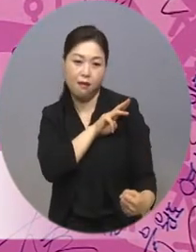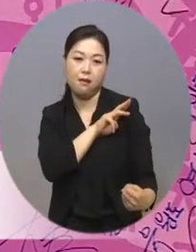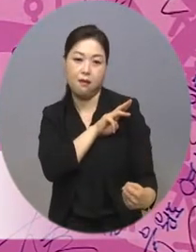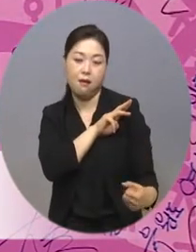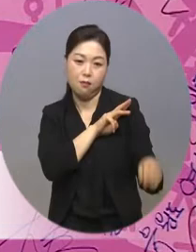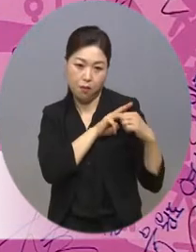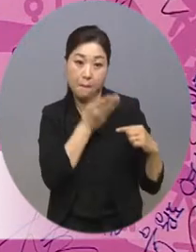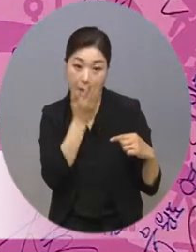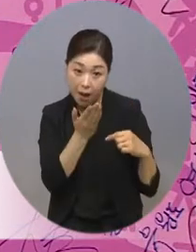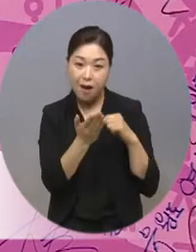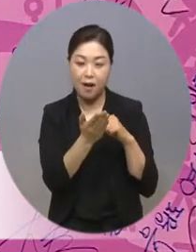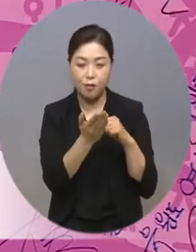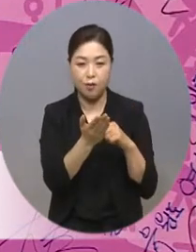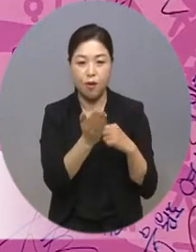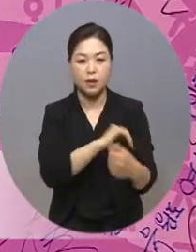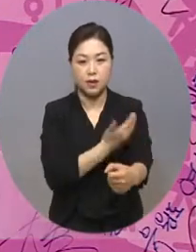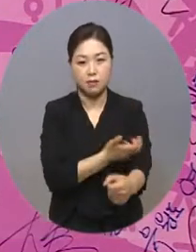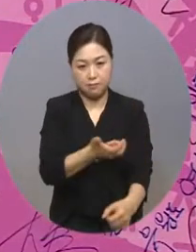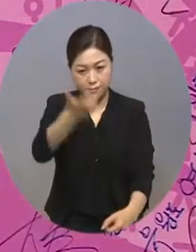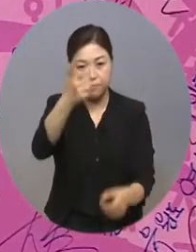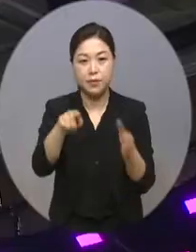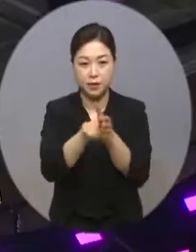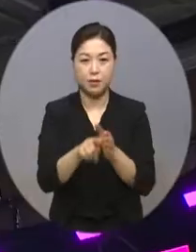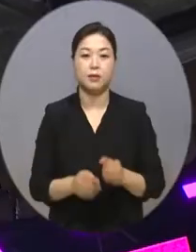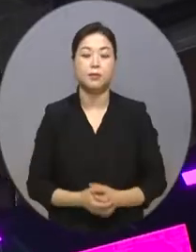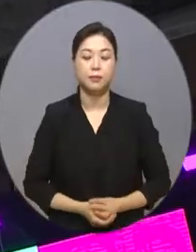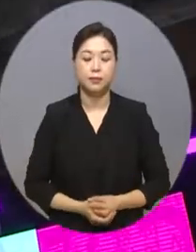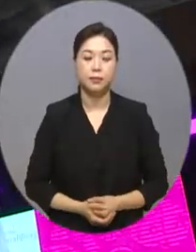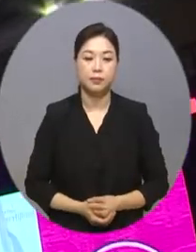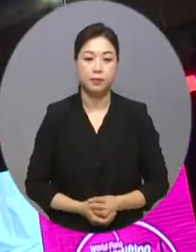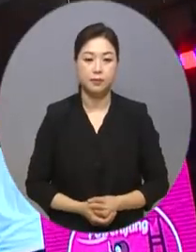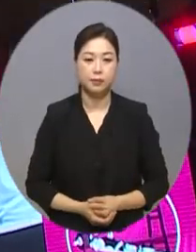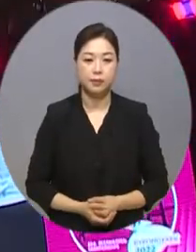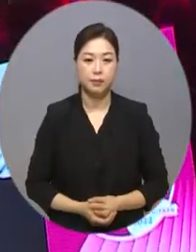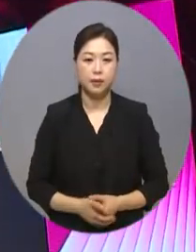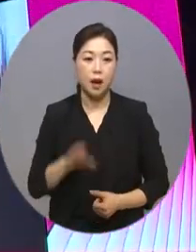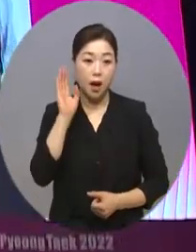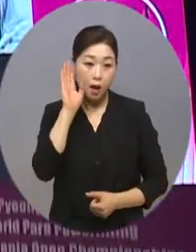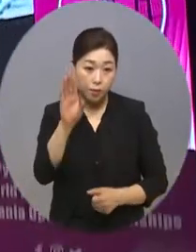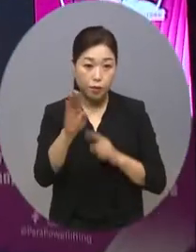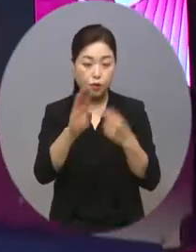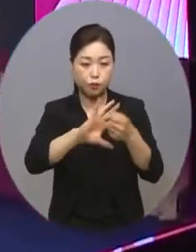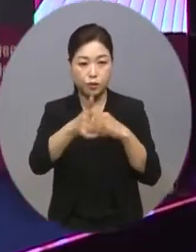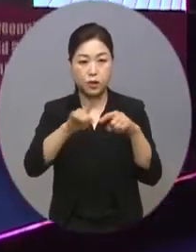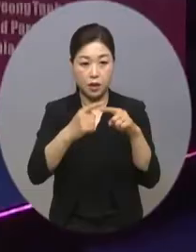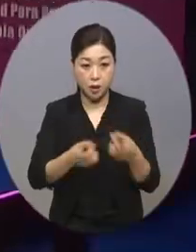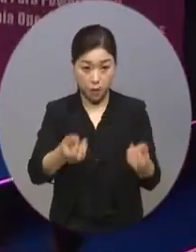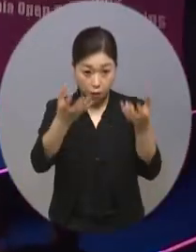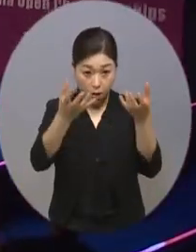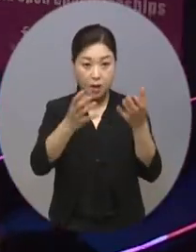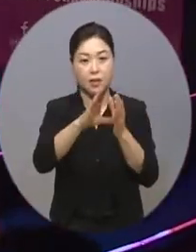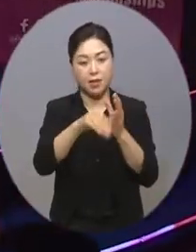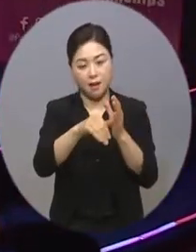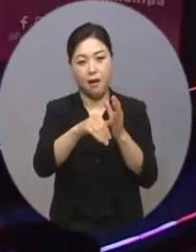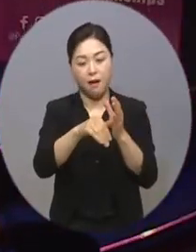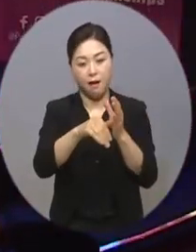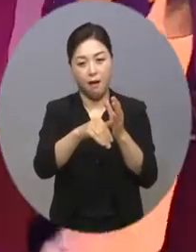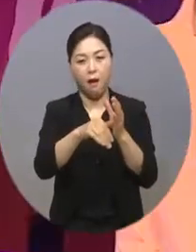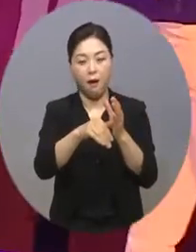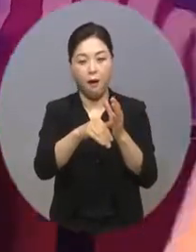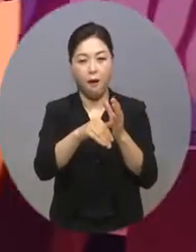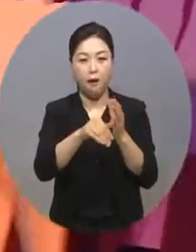있는 기록까지 올라갈 거라고 저는 믿고 있습니다. 끝으로 앞으로 펼쳐질 국제대회에서의 좋은 성적을